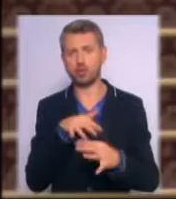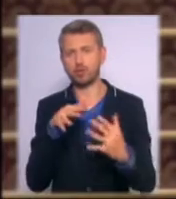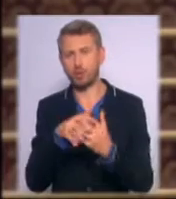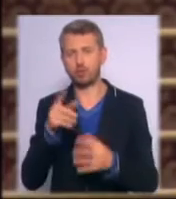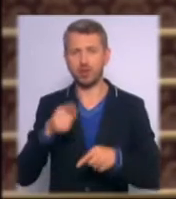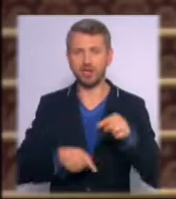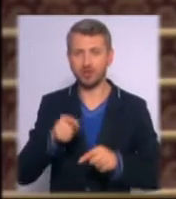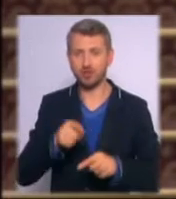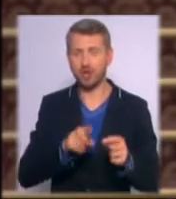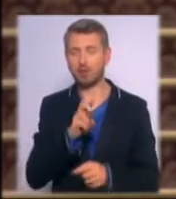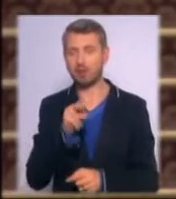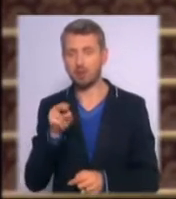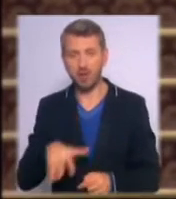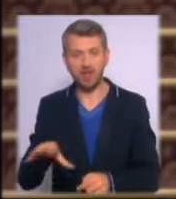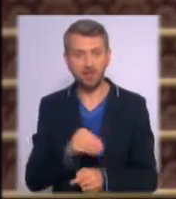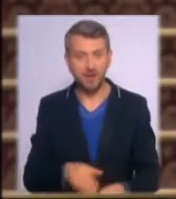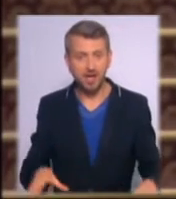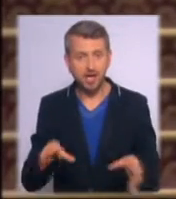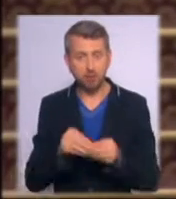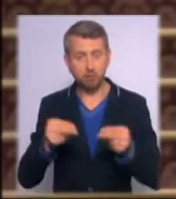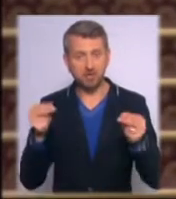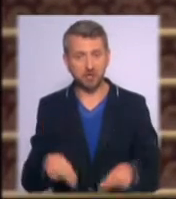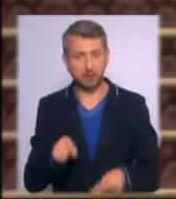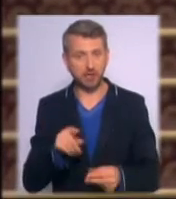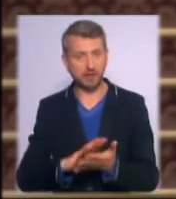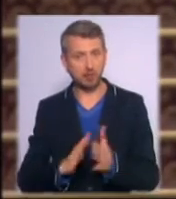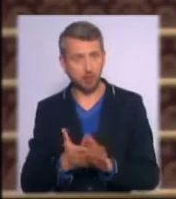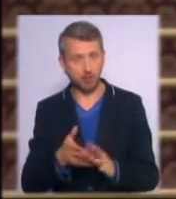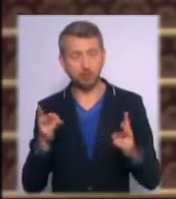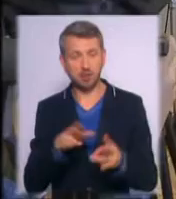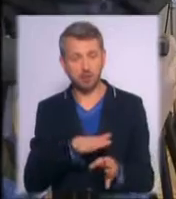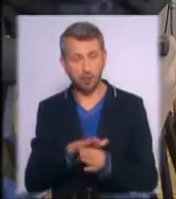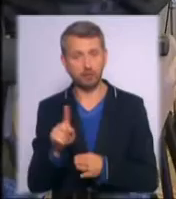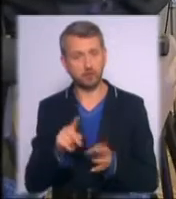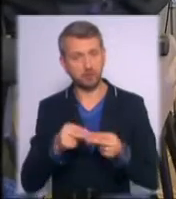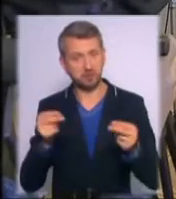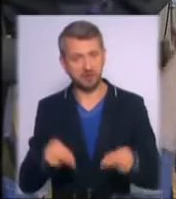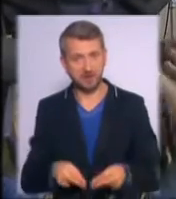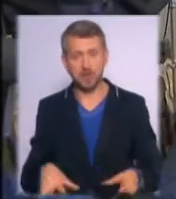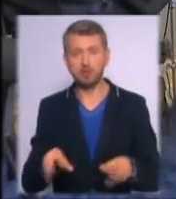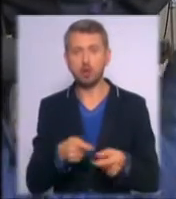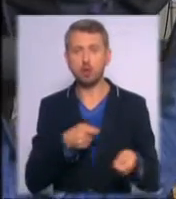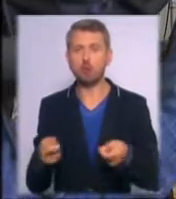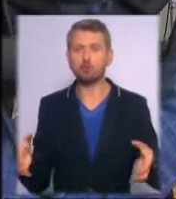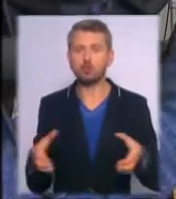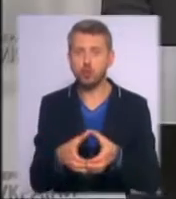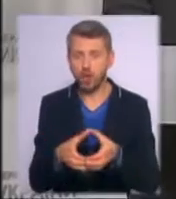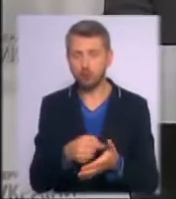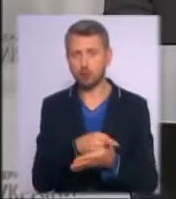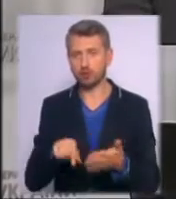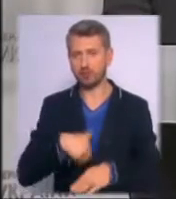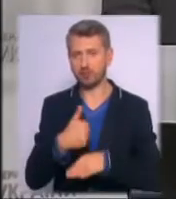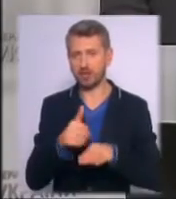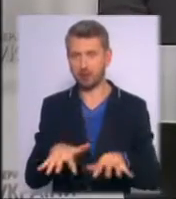БПП, і всі разом підписували цей меморандум. Тому треба виконувати те, що ми підписали. Спільно з урядом, наголосив спікер парламенту, вже